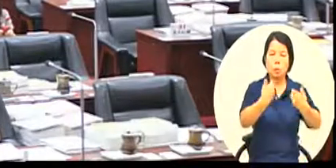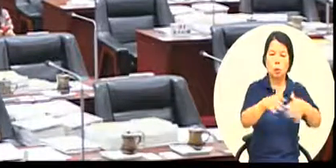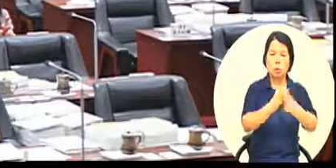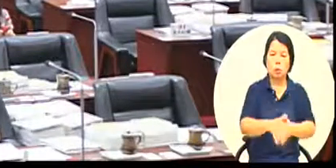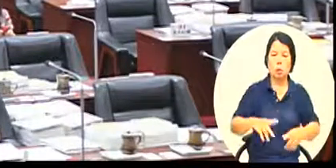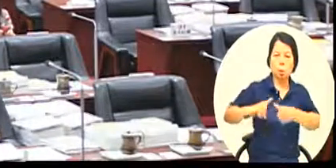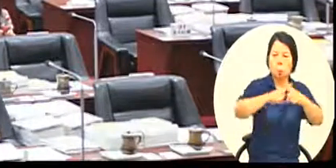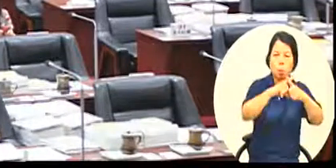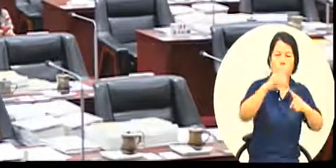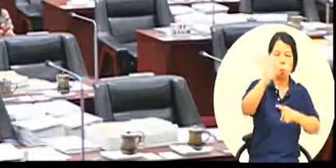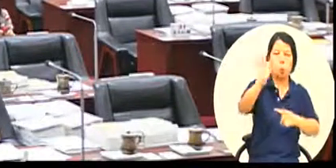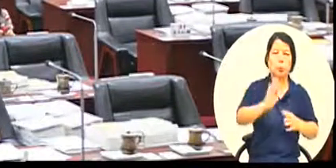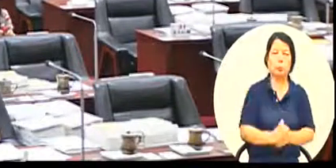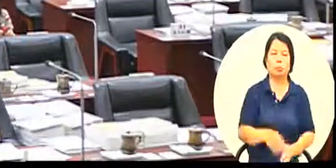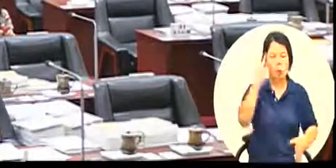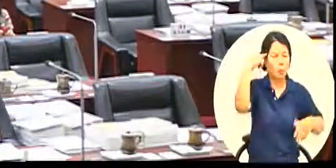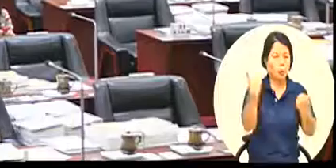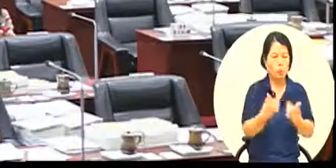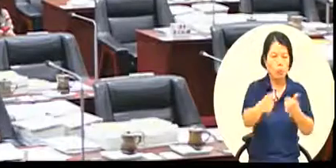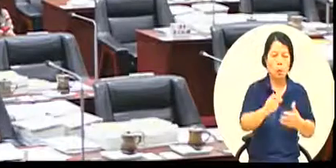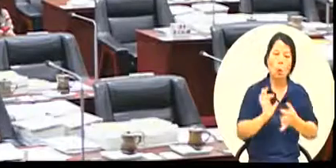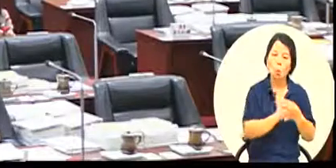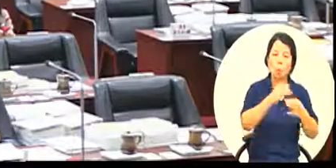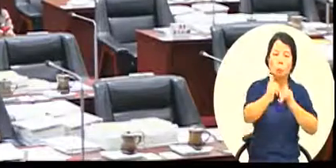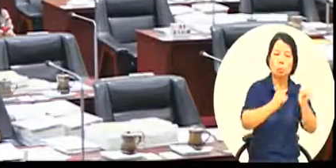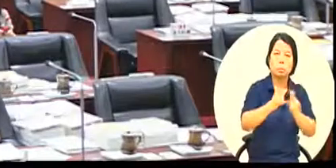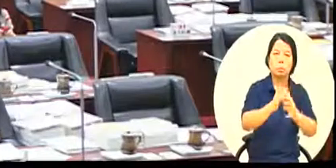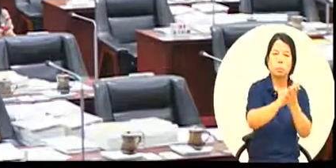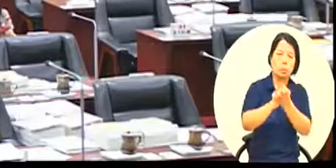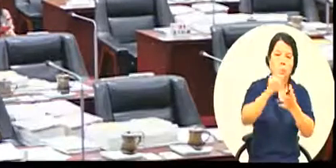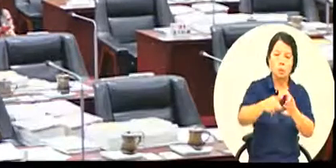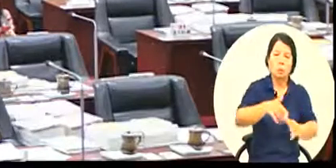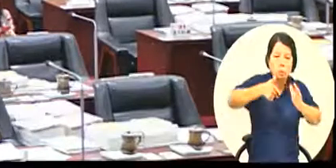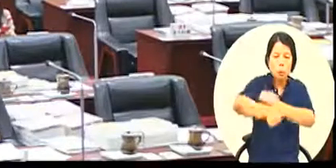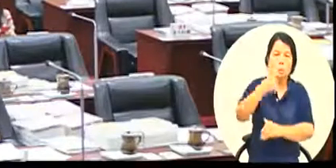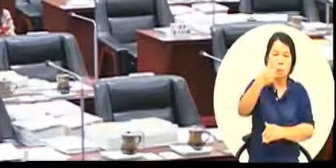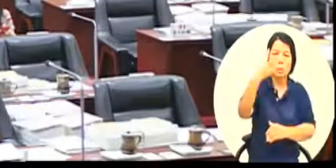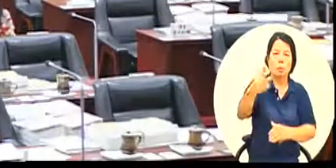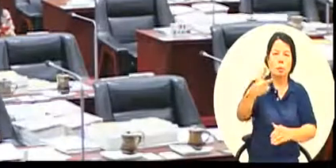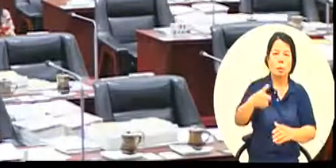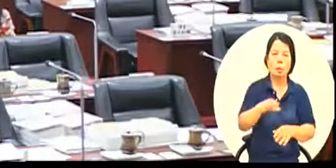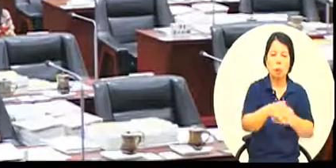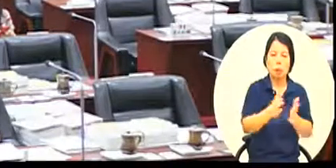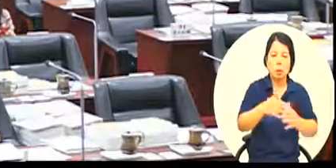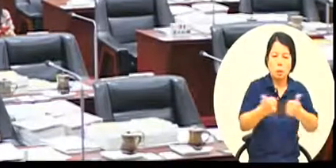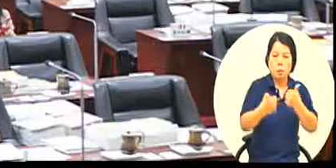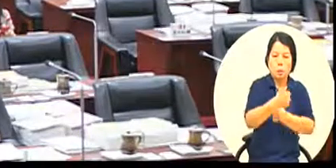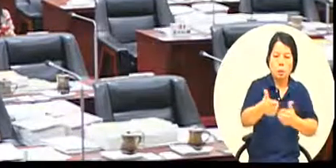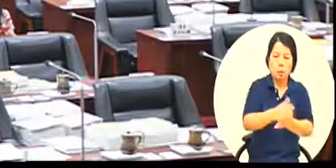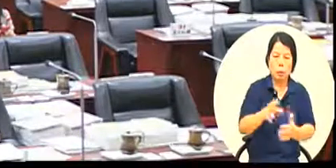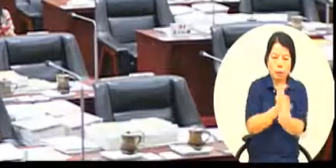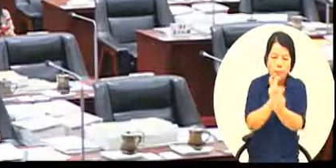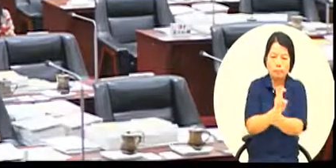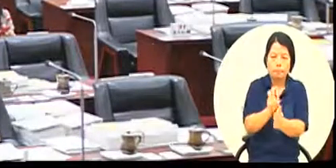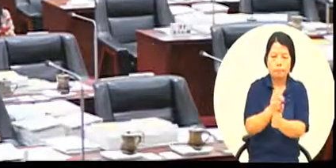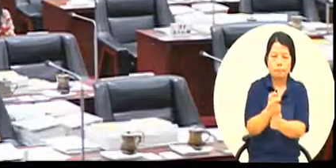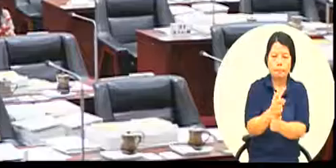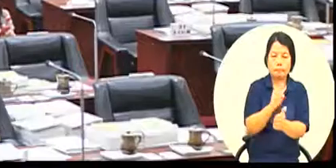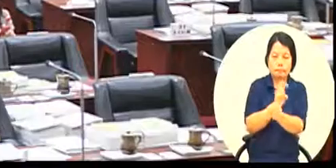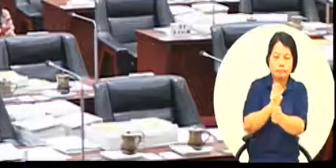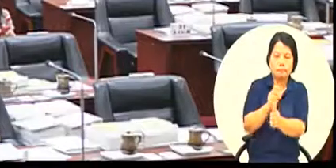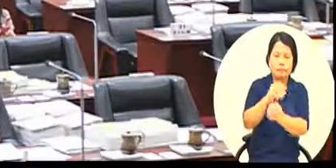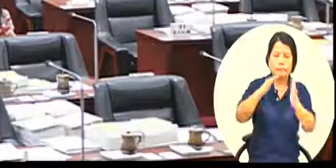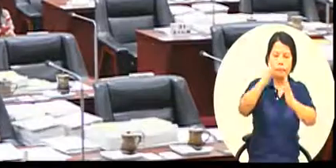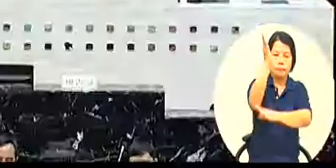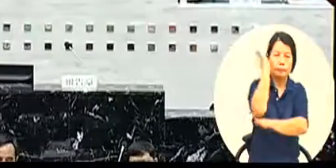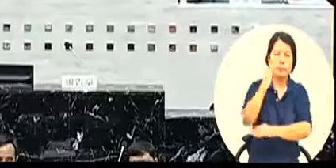这个案，为着社会和谐，会使进入二读，啊，议员好好监督市政府，这才是应该。